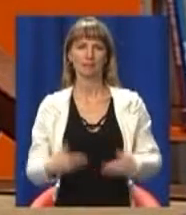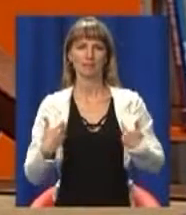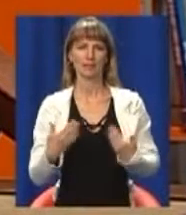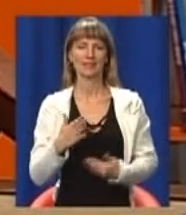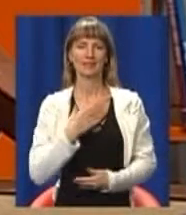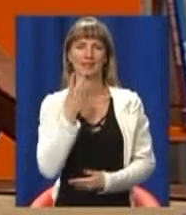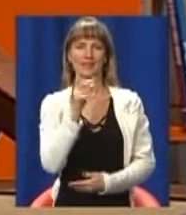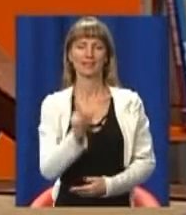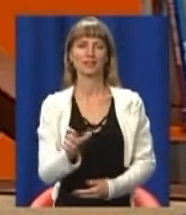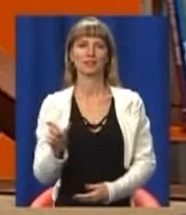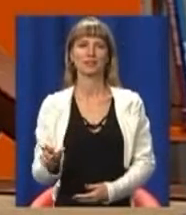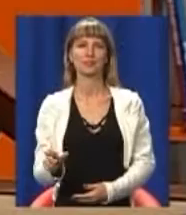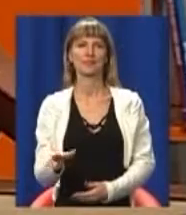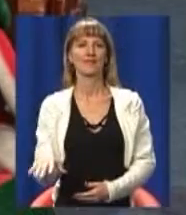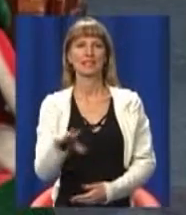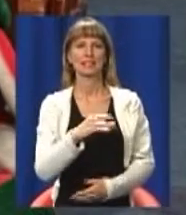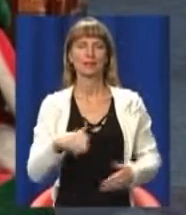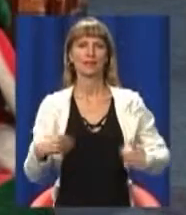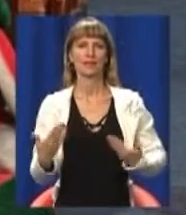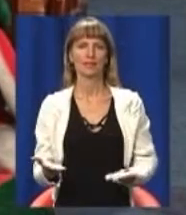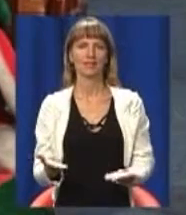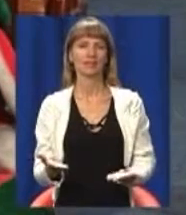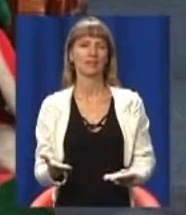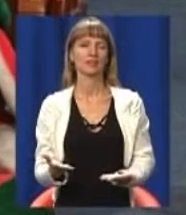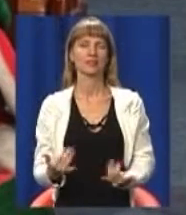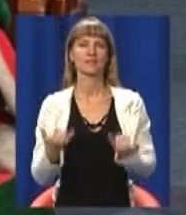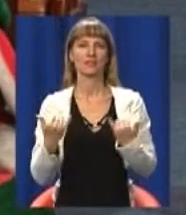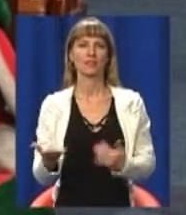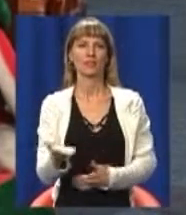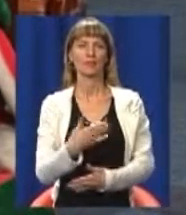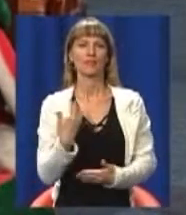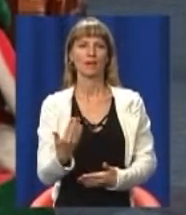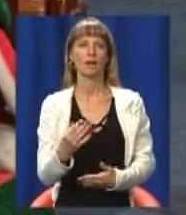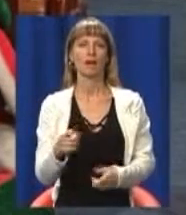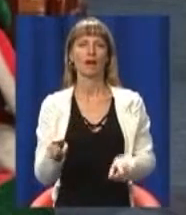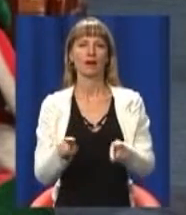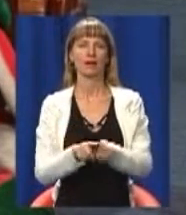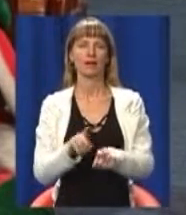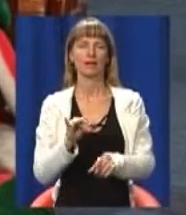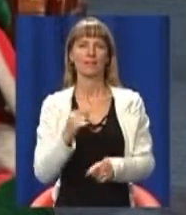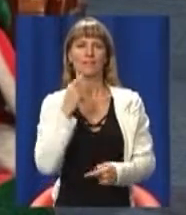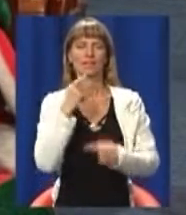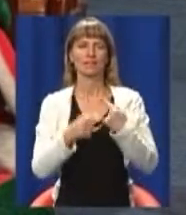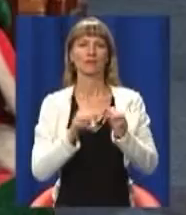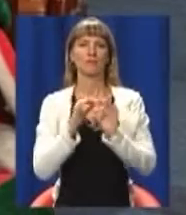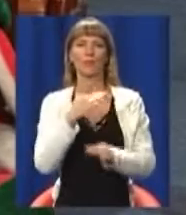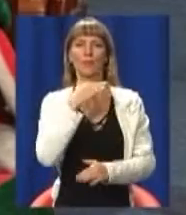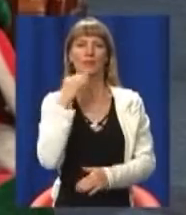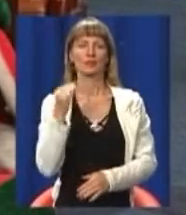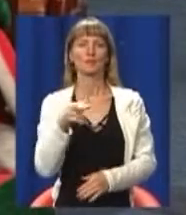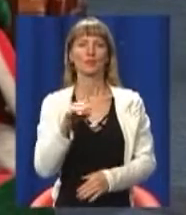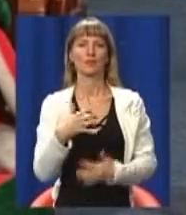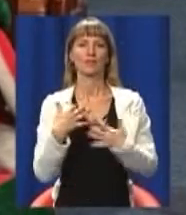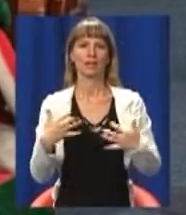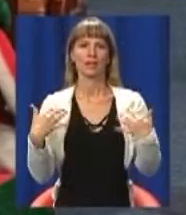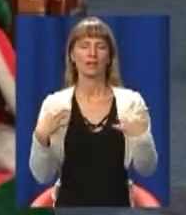Привітаєшся з нашими телеглядачами? Всім привіт! Так, сьогодні ми вам, як і завжди, розповімо багато цікавого про